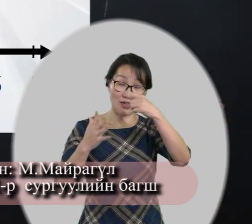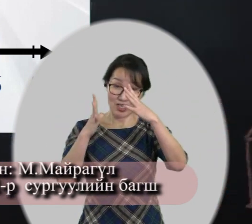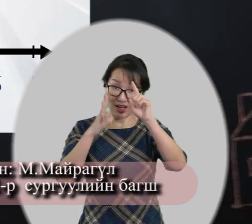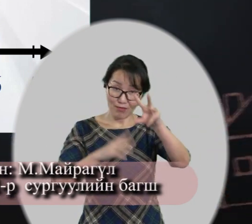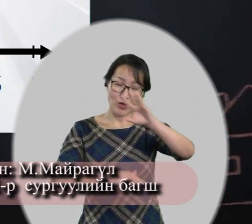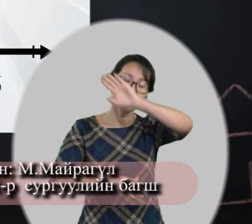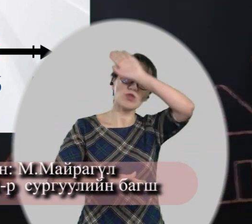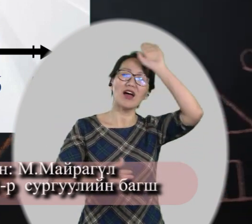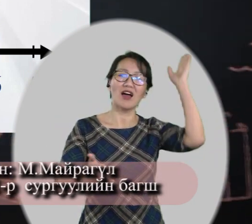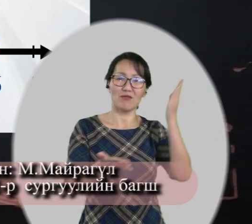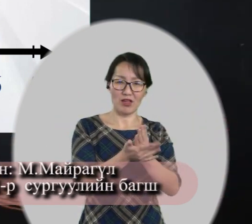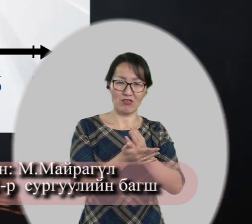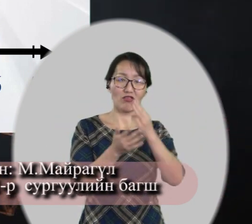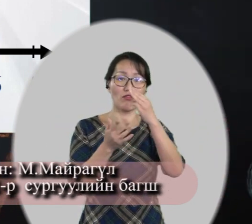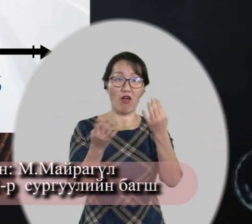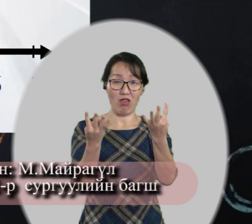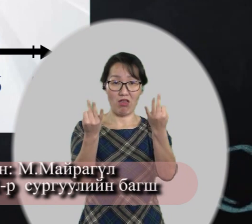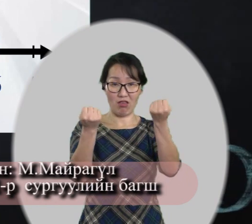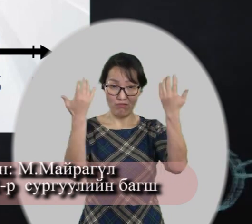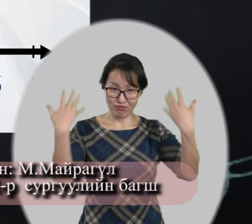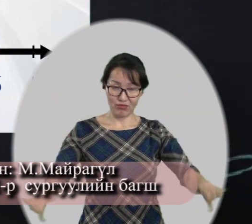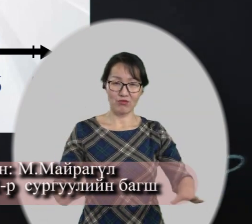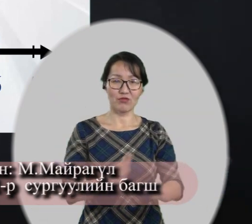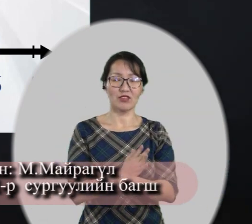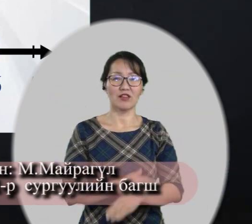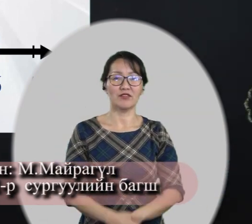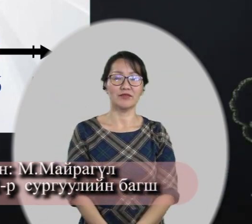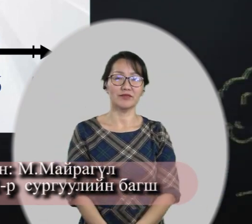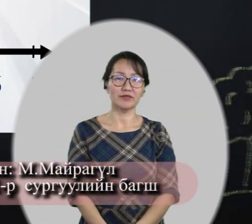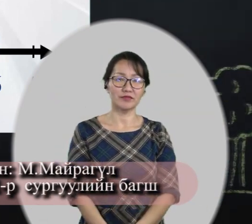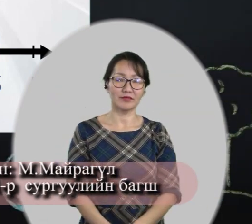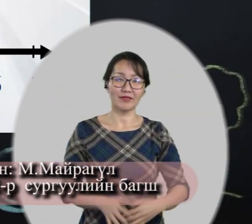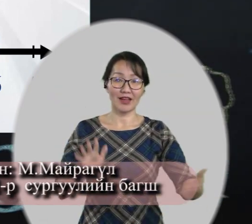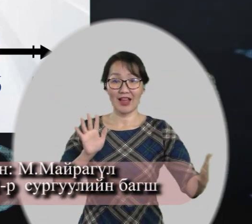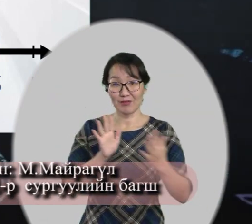градус жылы екен дегенді санап шығарып